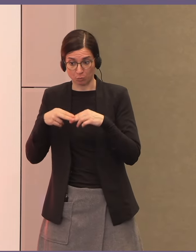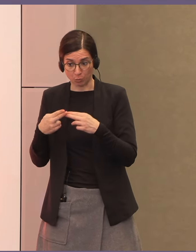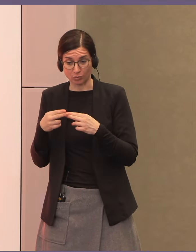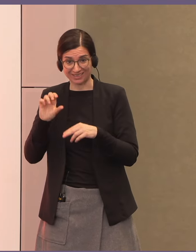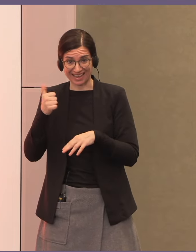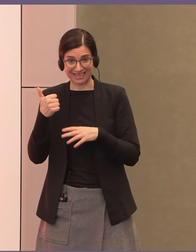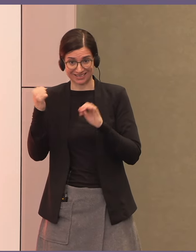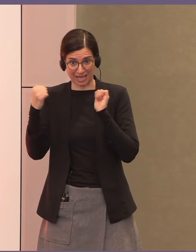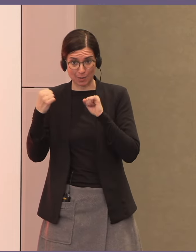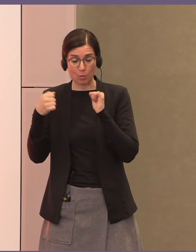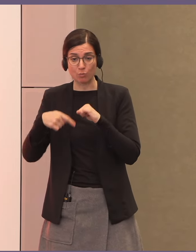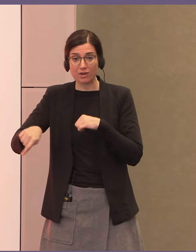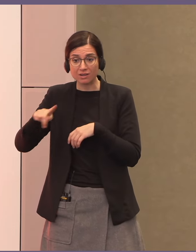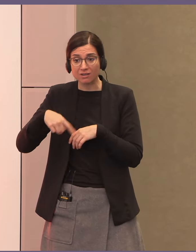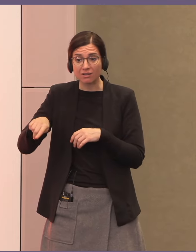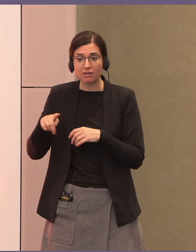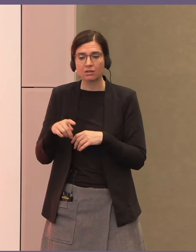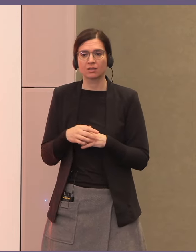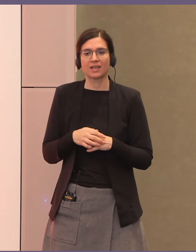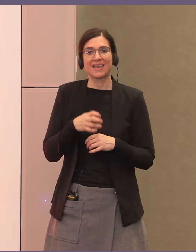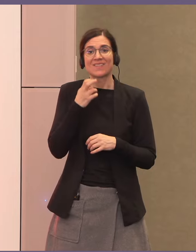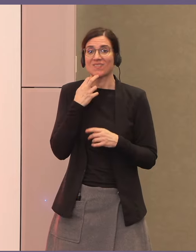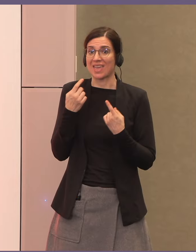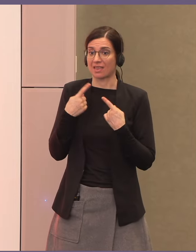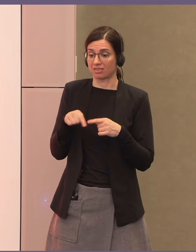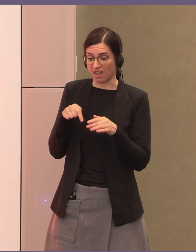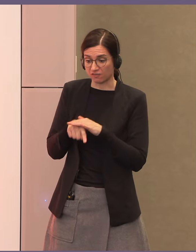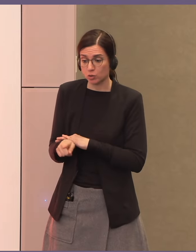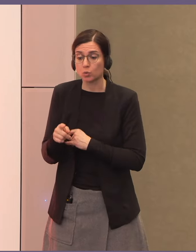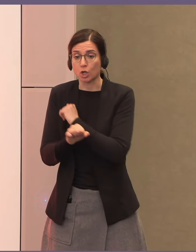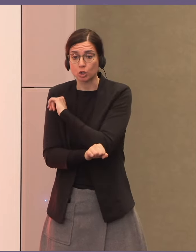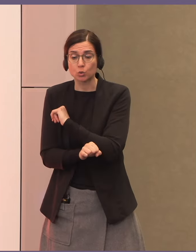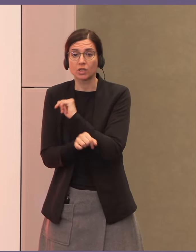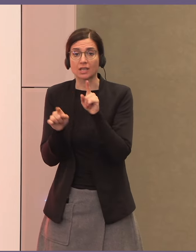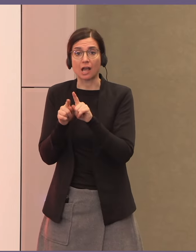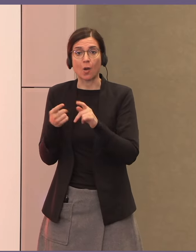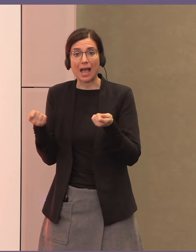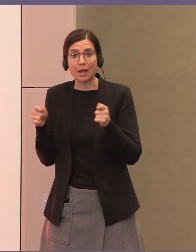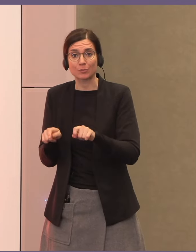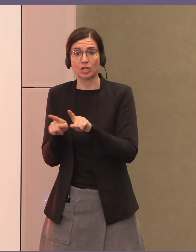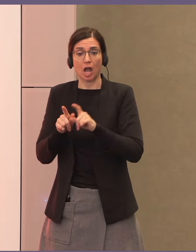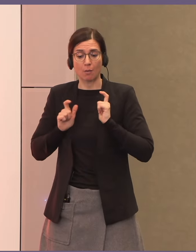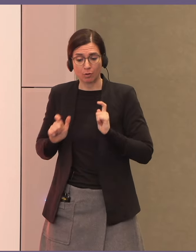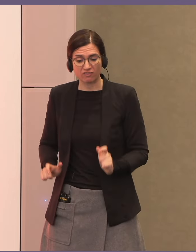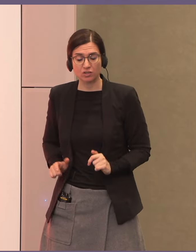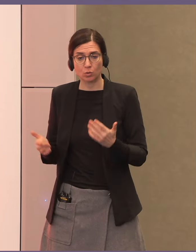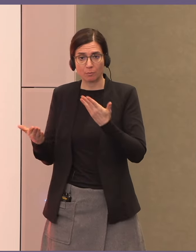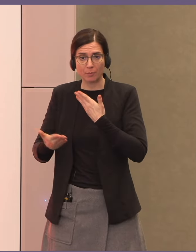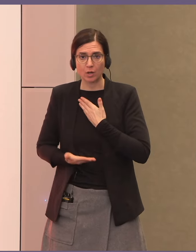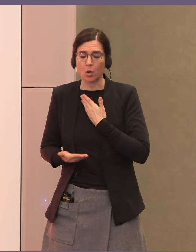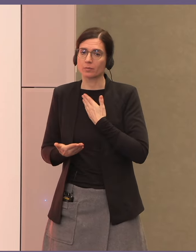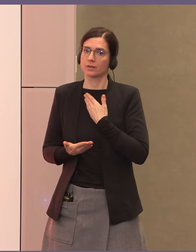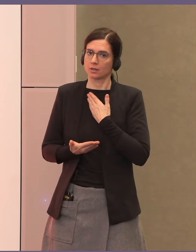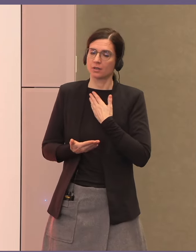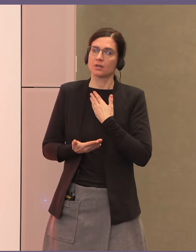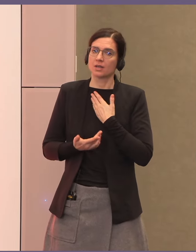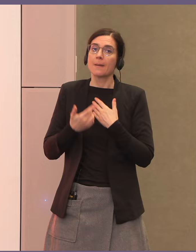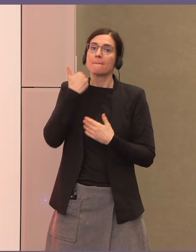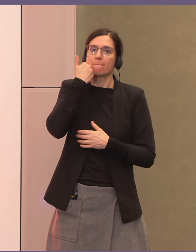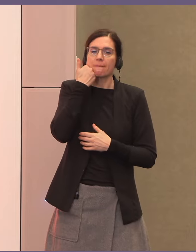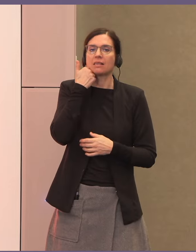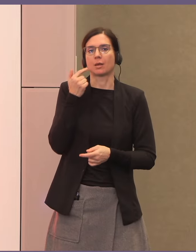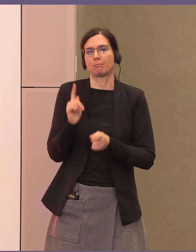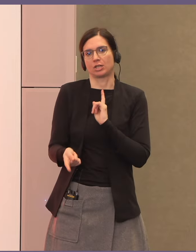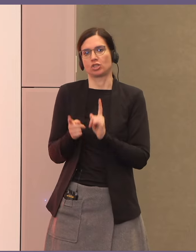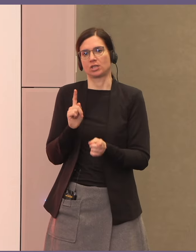Ersten Republik, die Frage, wer sich habilitieren konnte und somit auch eine Professur erhalten konnte, maßgeblich mitzubestimmen. Wir können